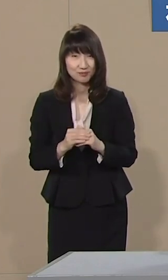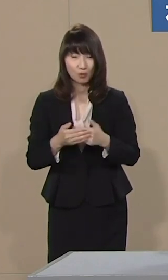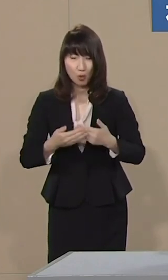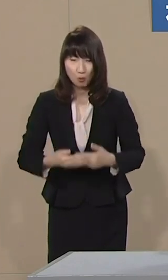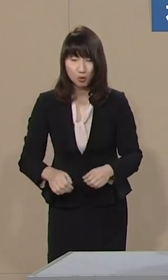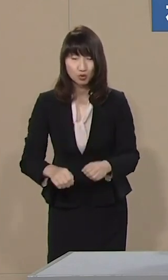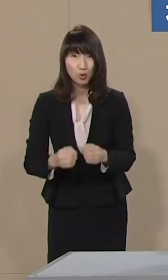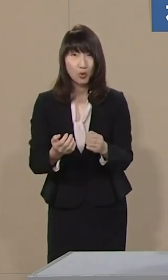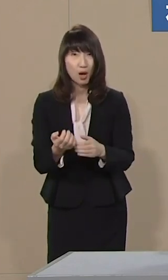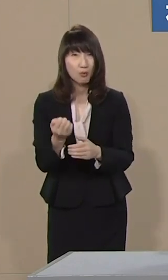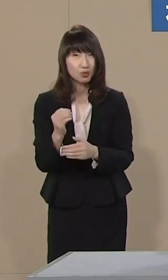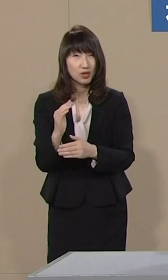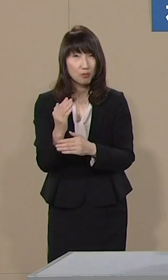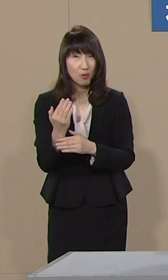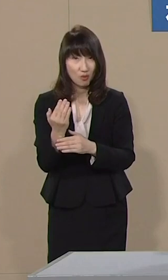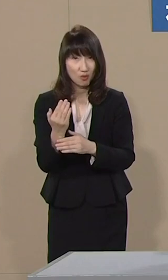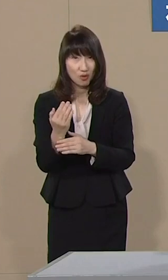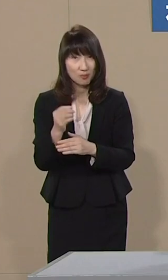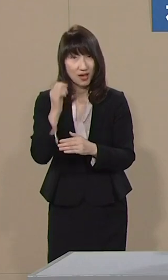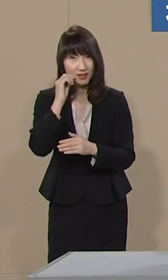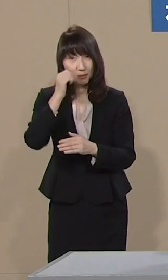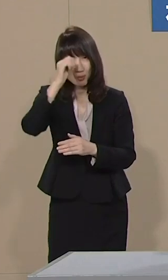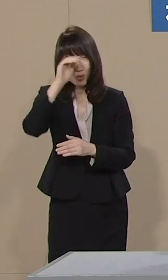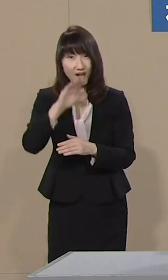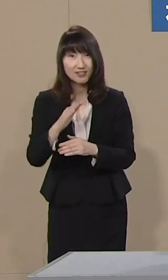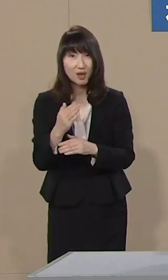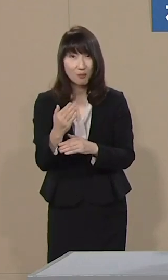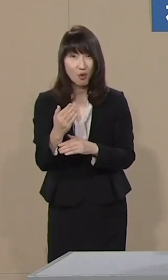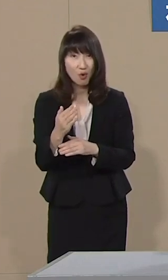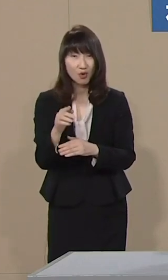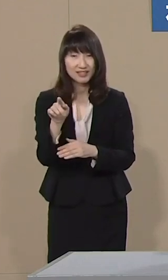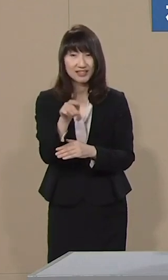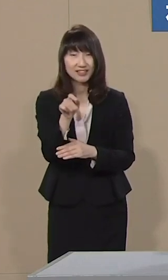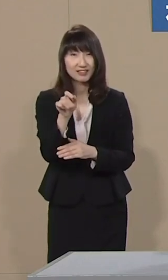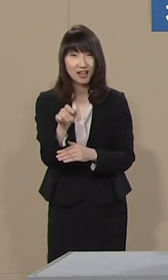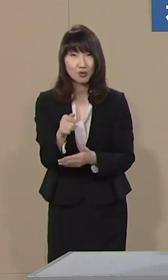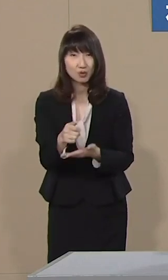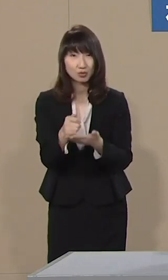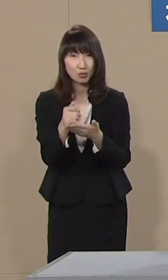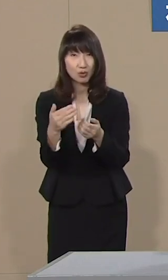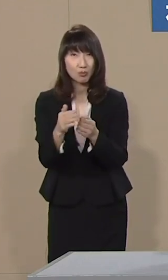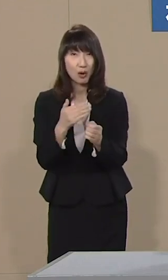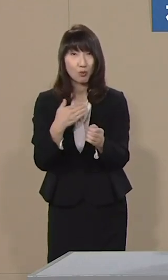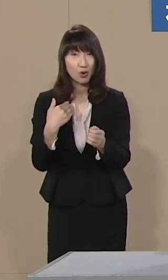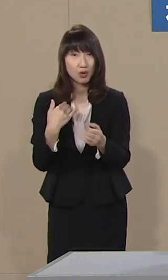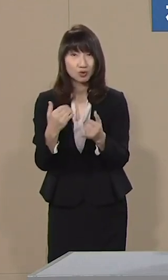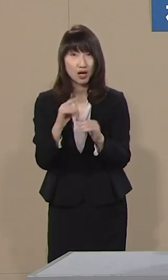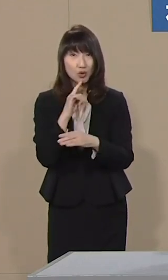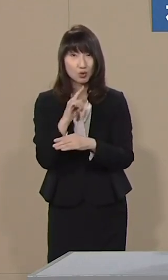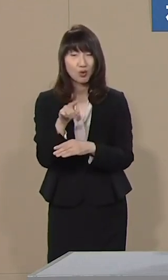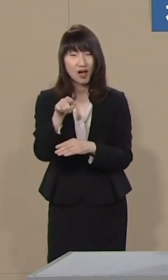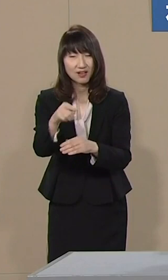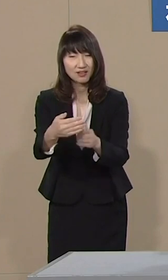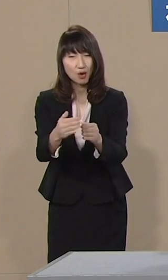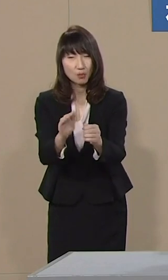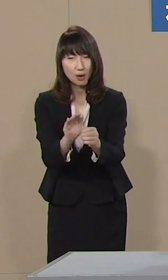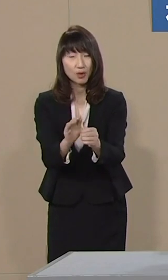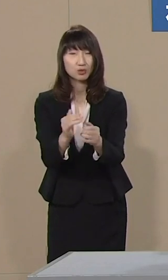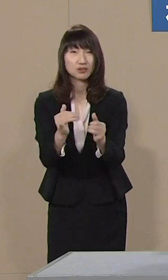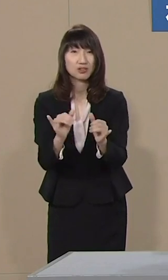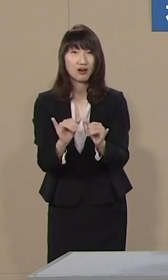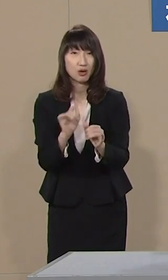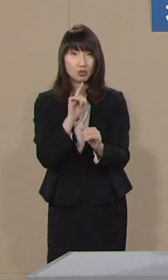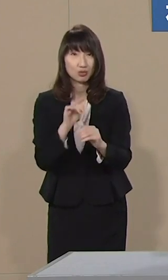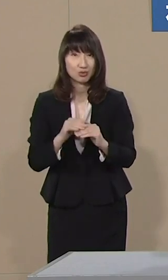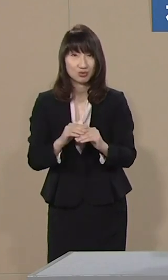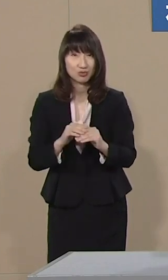重度の障害を抱えていても難病を抱えていても人間の尊厳を守れる社会はあなたが守られる社会です